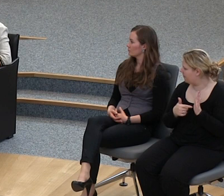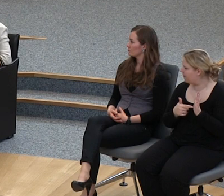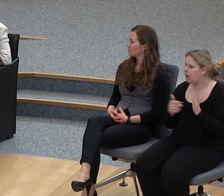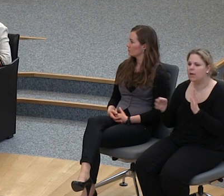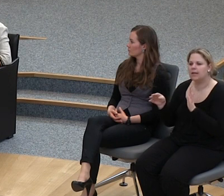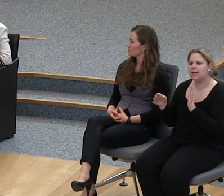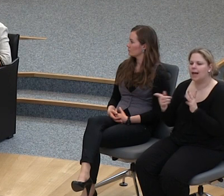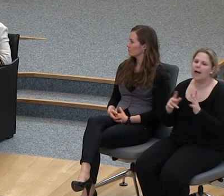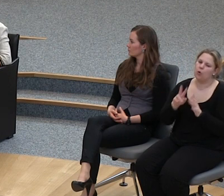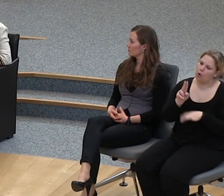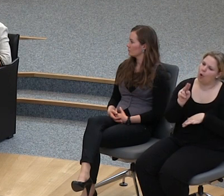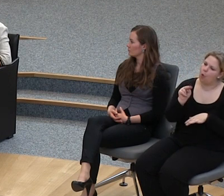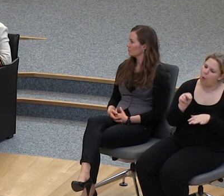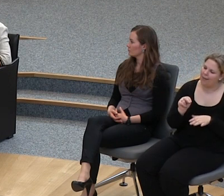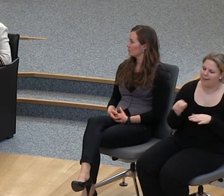Gesetze,